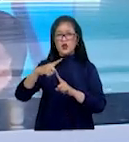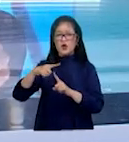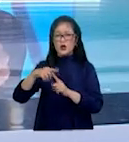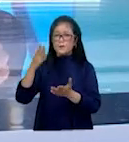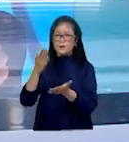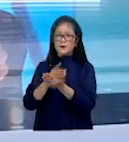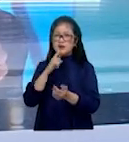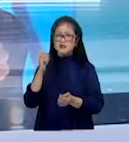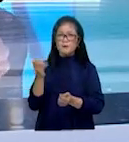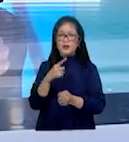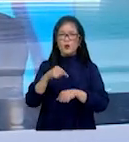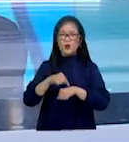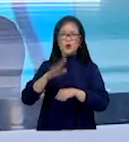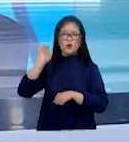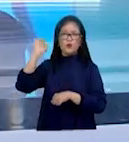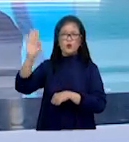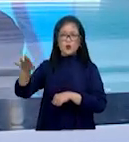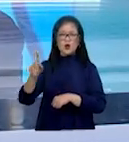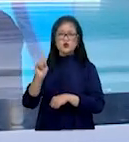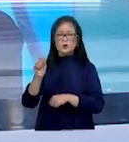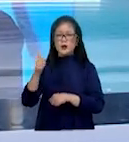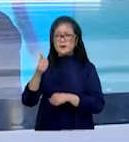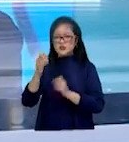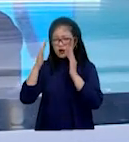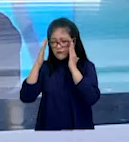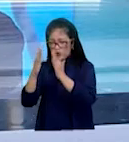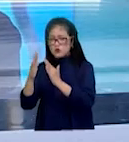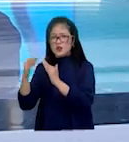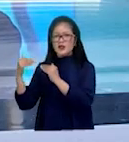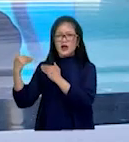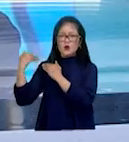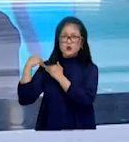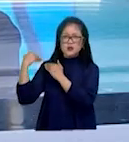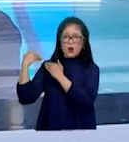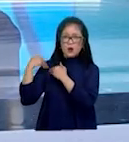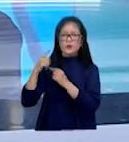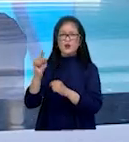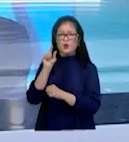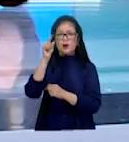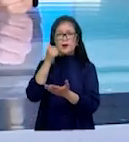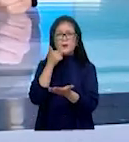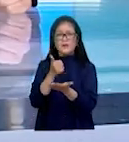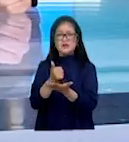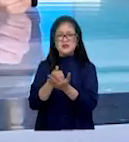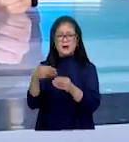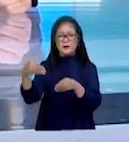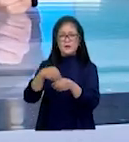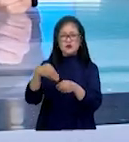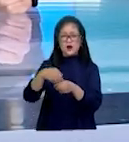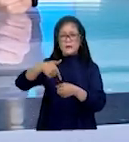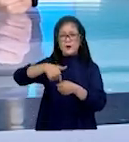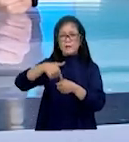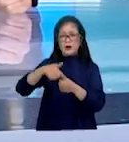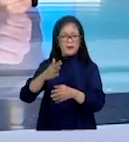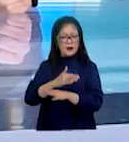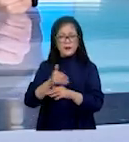mempercepat waktu kepulangan agar dapat fokus menjalankan tanggung jawab, terutama memastikan ketersediaan pasokan BBM terjaga dengan